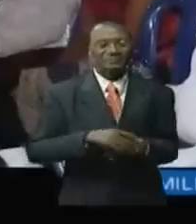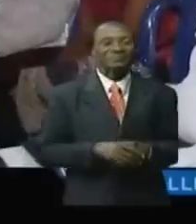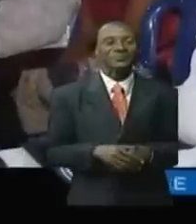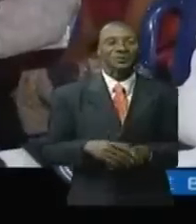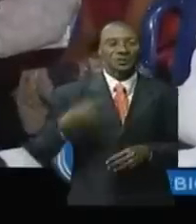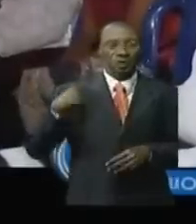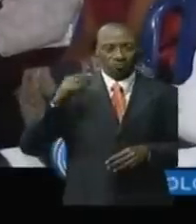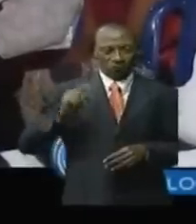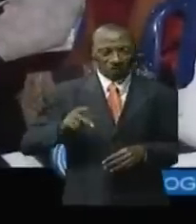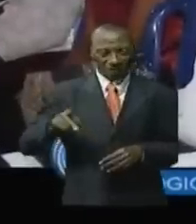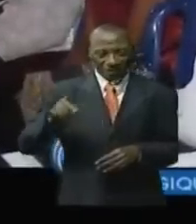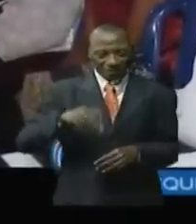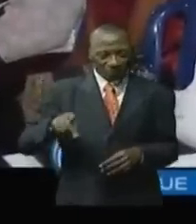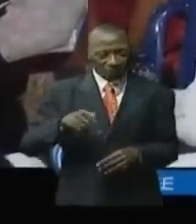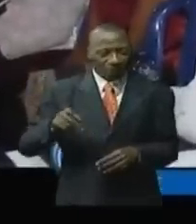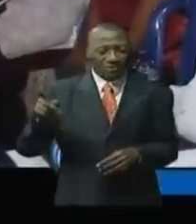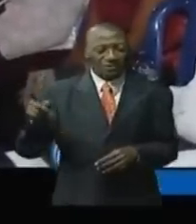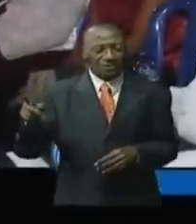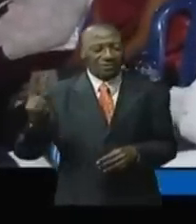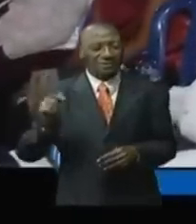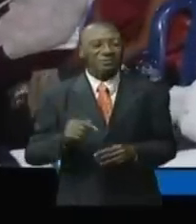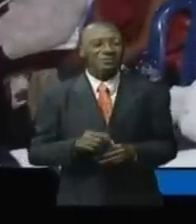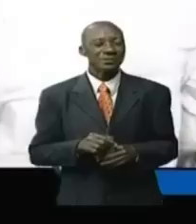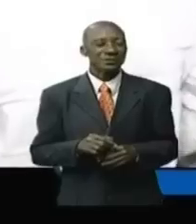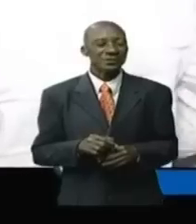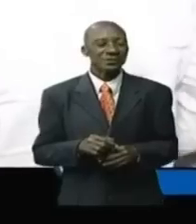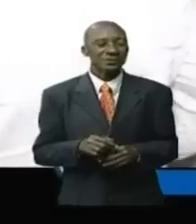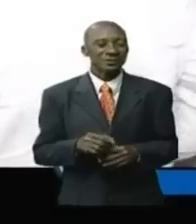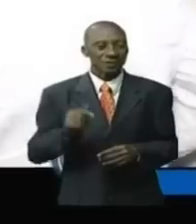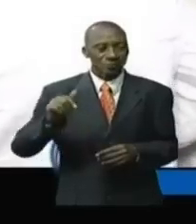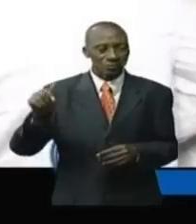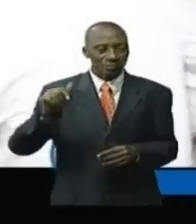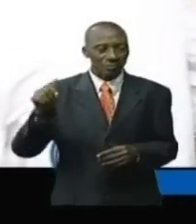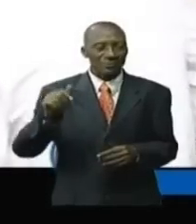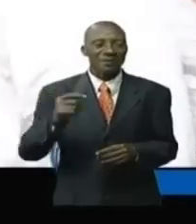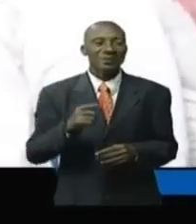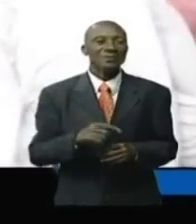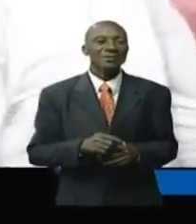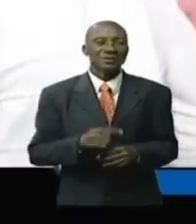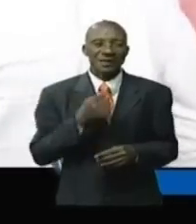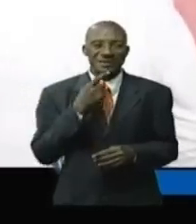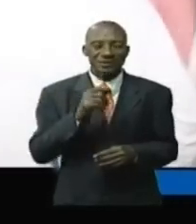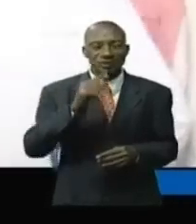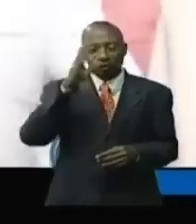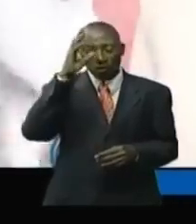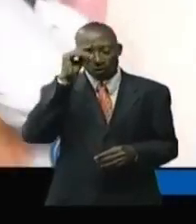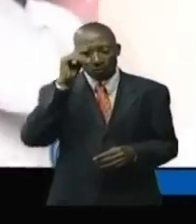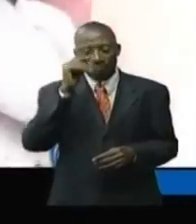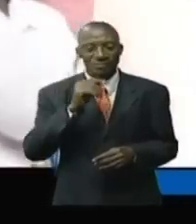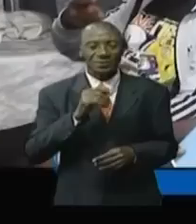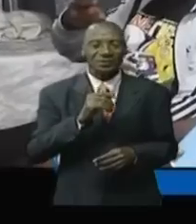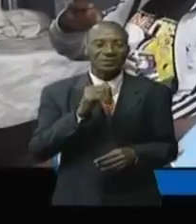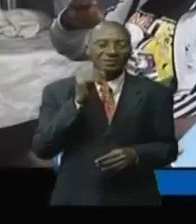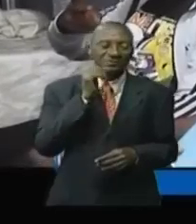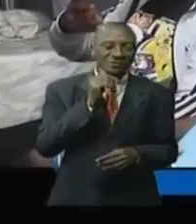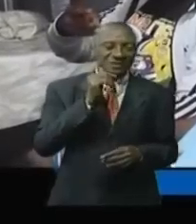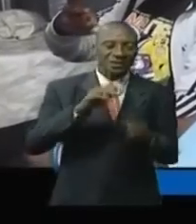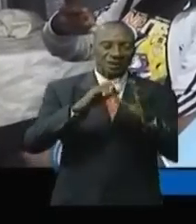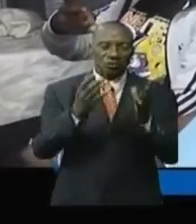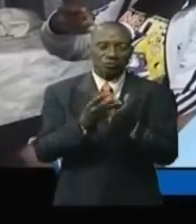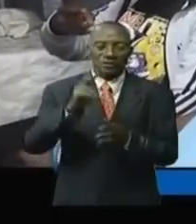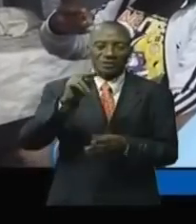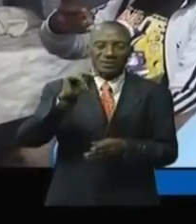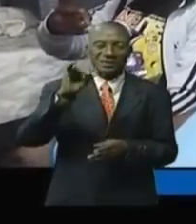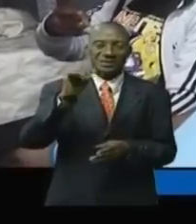Dieudonné Piémé, les principales concernées, selon le communiqué, les filles et fils de la communauté Niambi ont